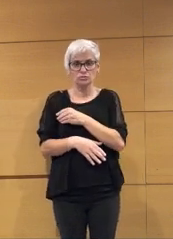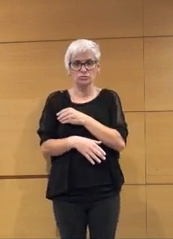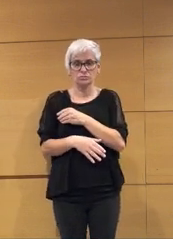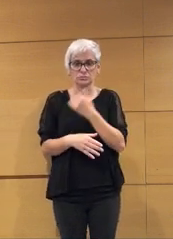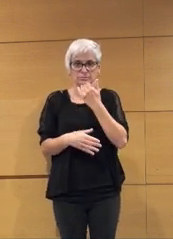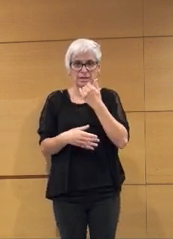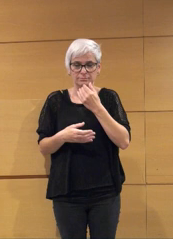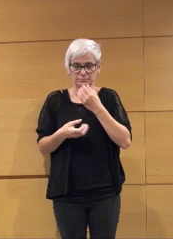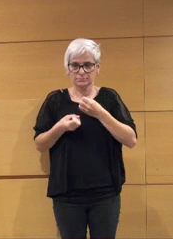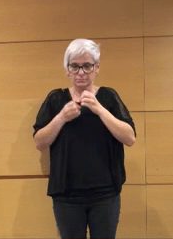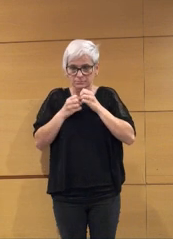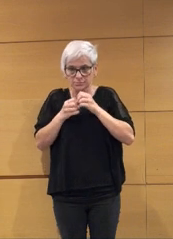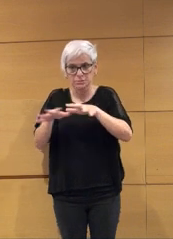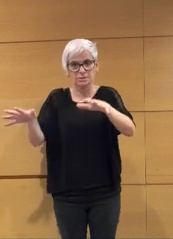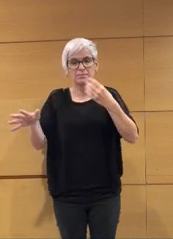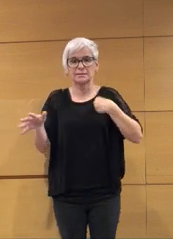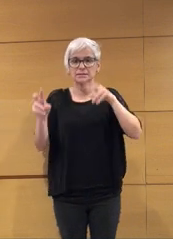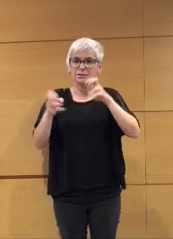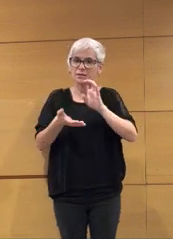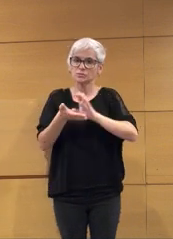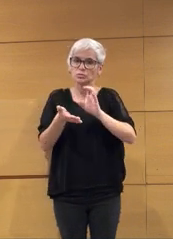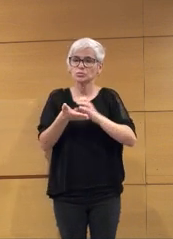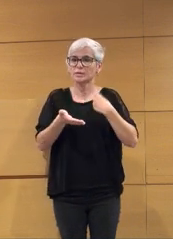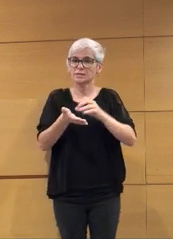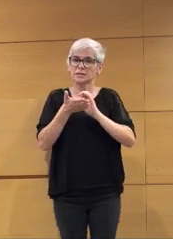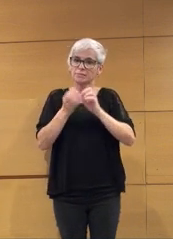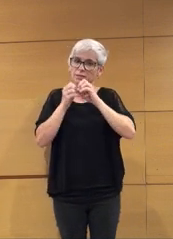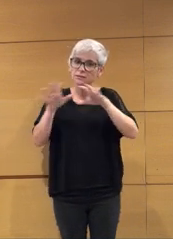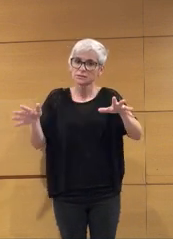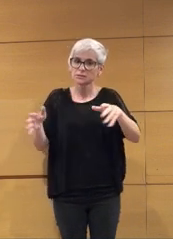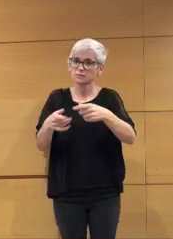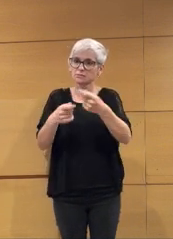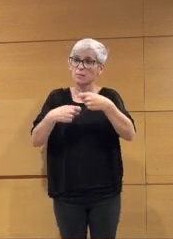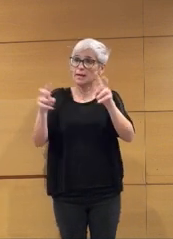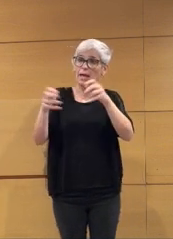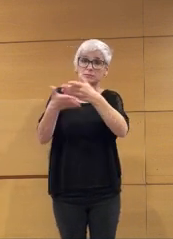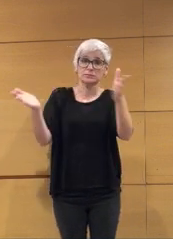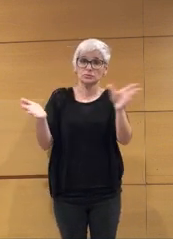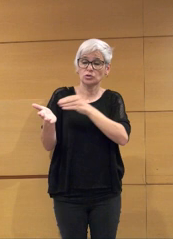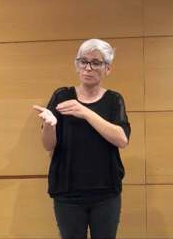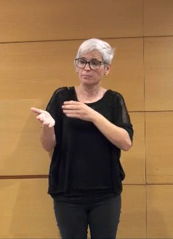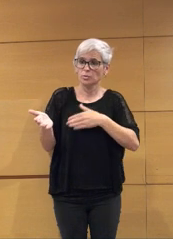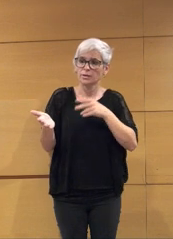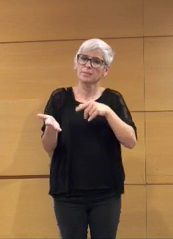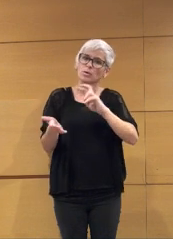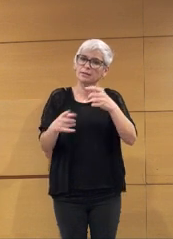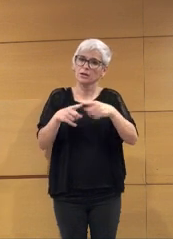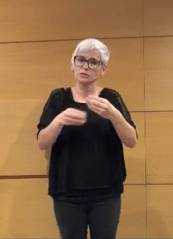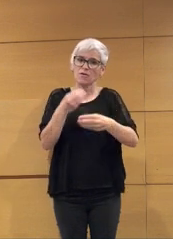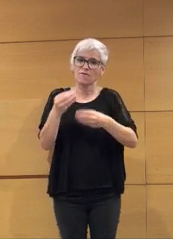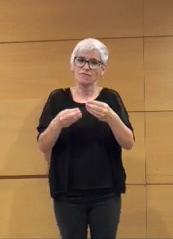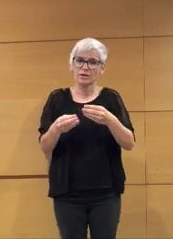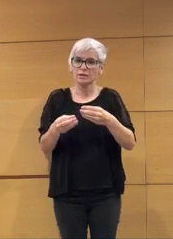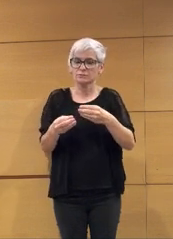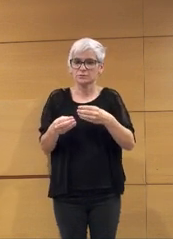portar aquests recursos, aquests serveis al mercat. Però d'altra banda hem fet una cosa que ha tingut molt bona acollida, no sé si algú de